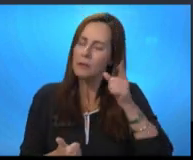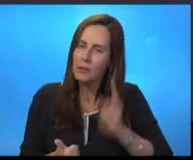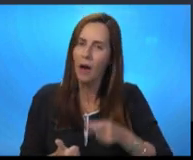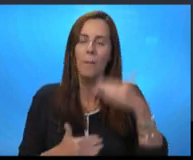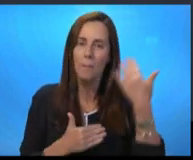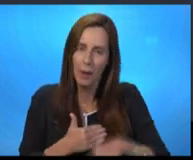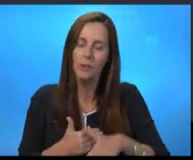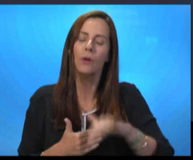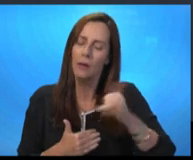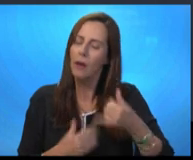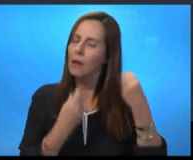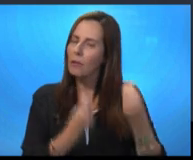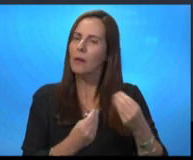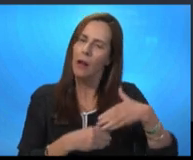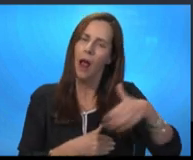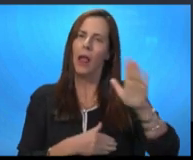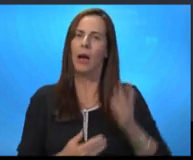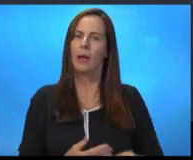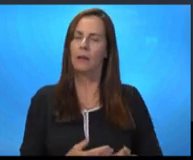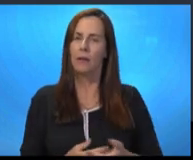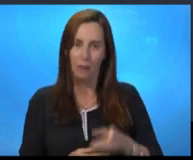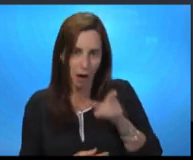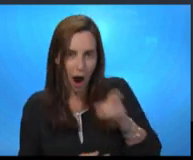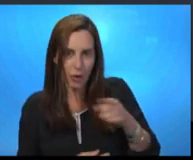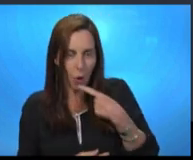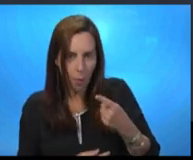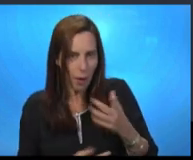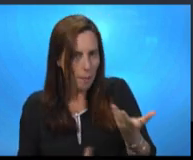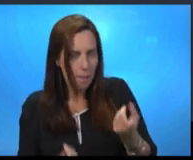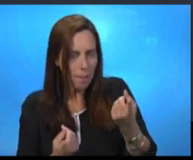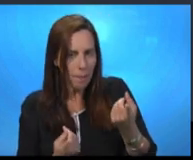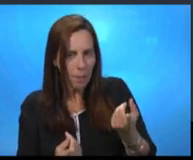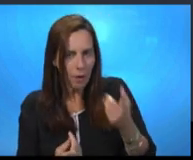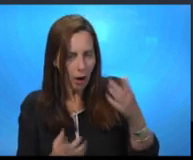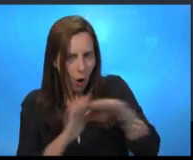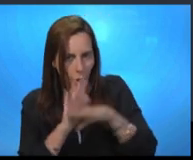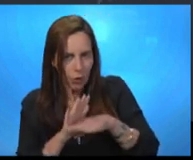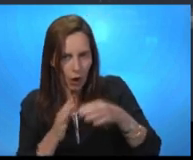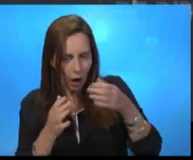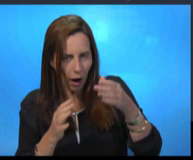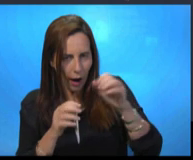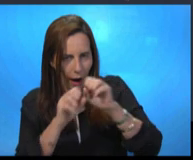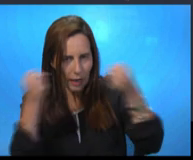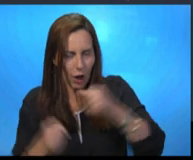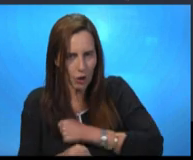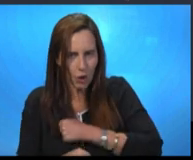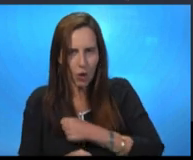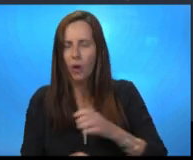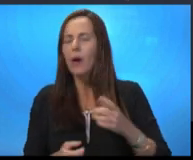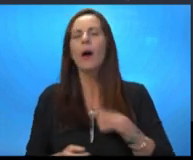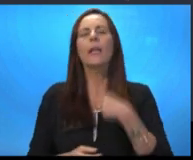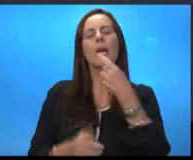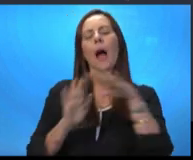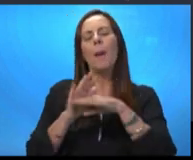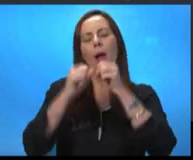דבר לאפשר לה ללכת ממך. אתה אומר את זה על בסיס הידיעות ההלכתיות של כבודו? לא, אני אומר את זה על בסיס הידיעות... אז אני אומר לך מה ההלכה אומרת,